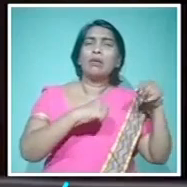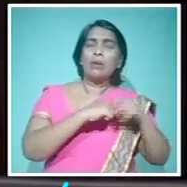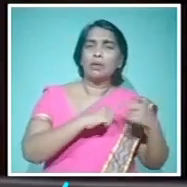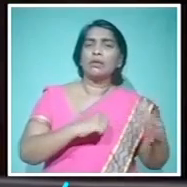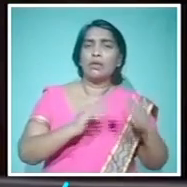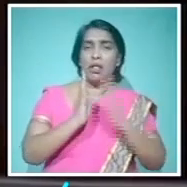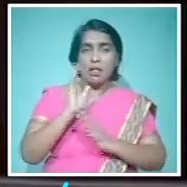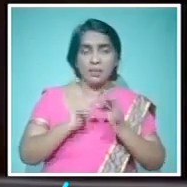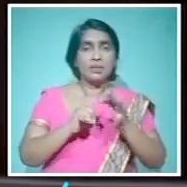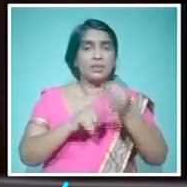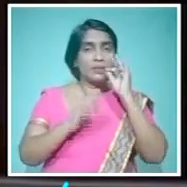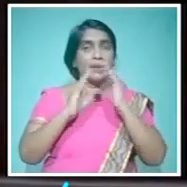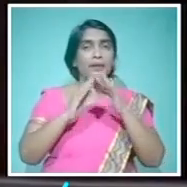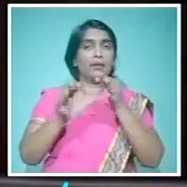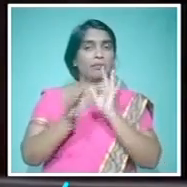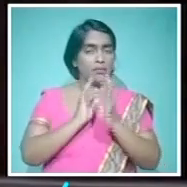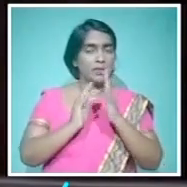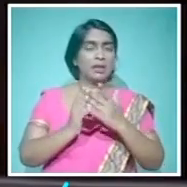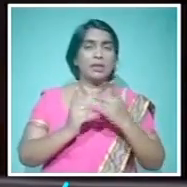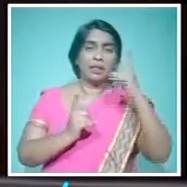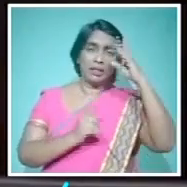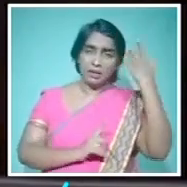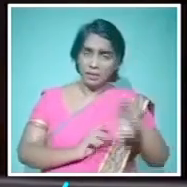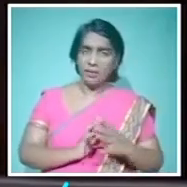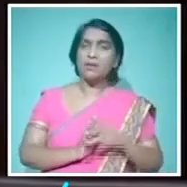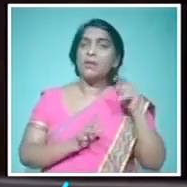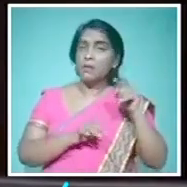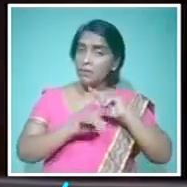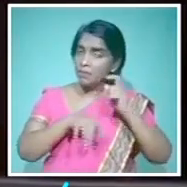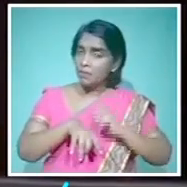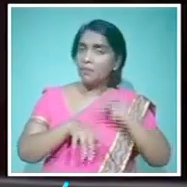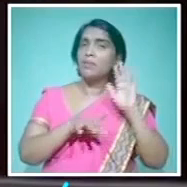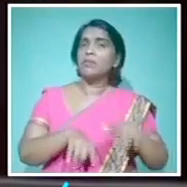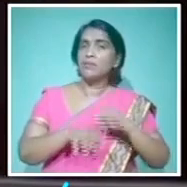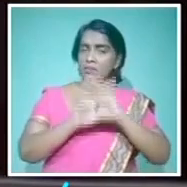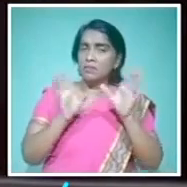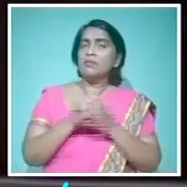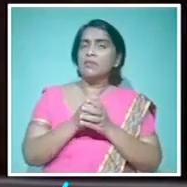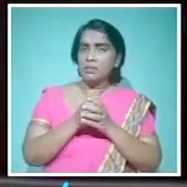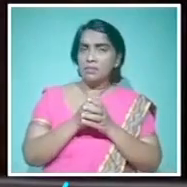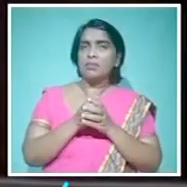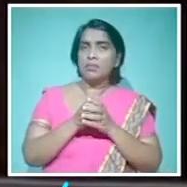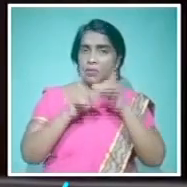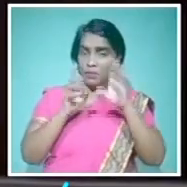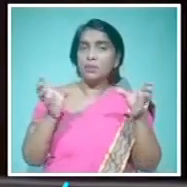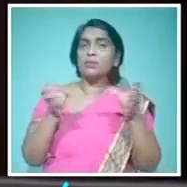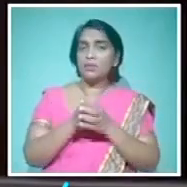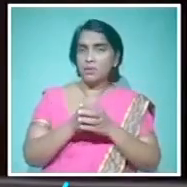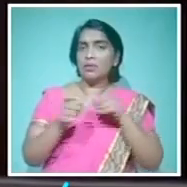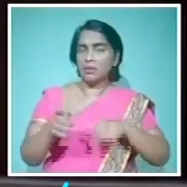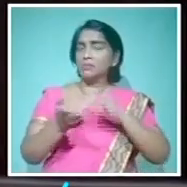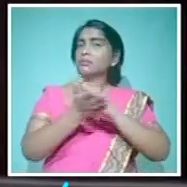गेवल गिनीपत् जीवित कहिमुना ये मोहते मे विधि अट कंडायकूना अदे अट